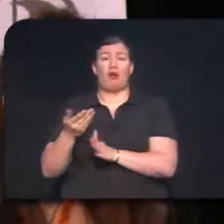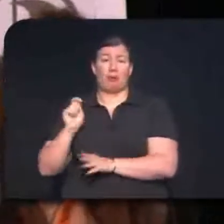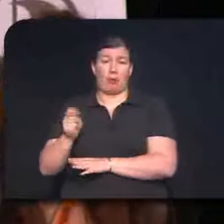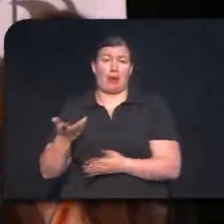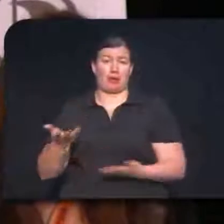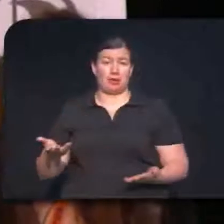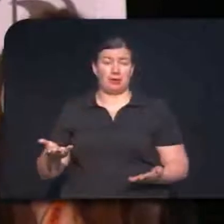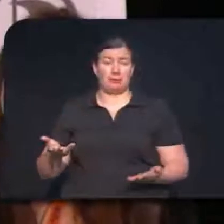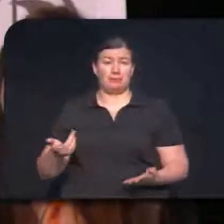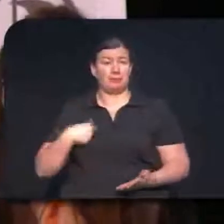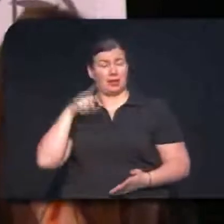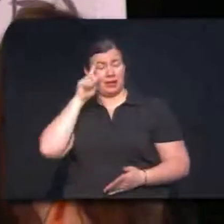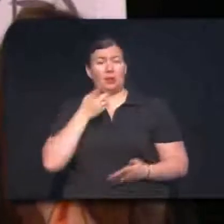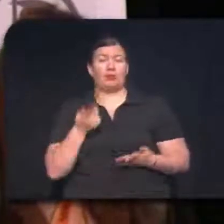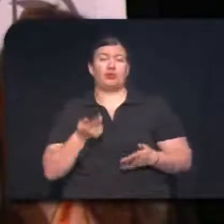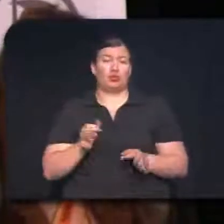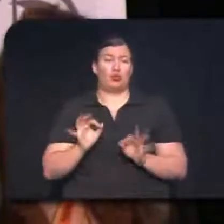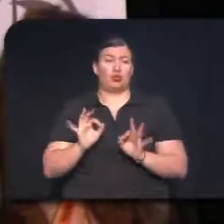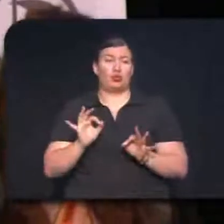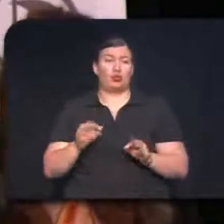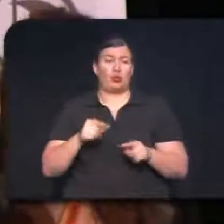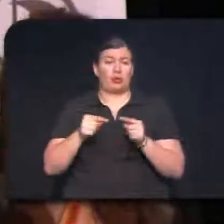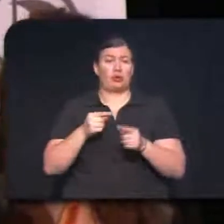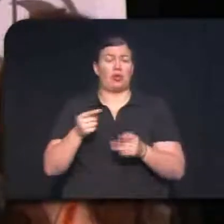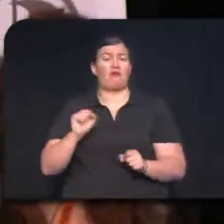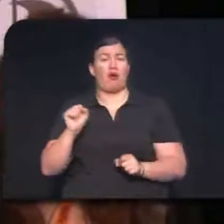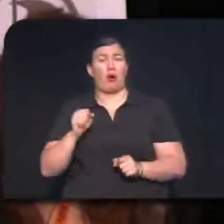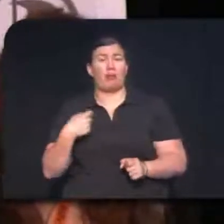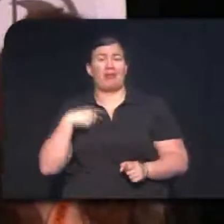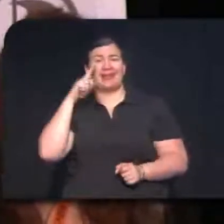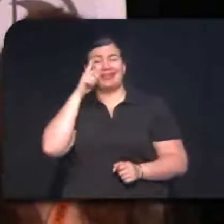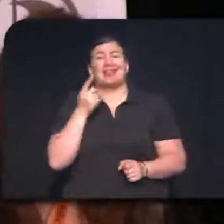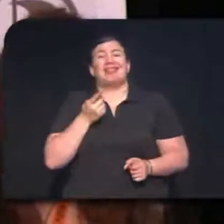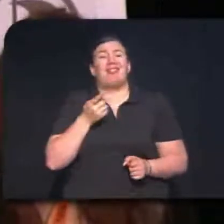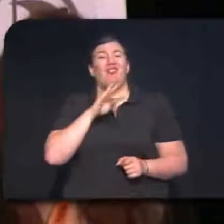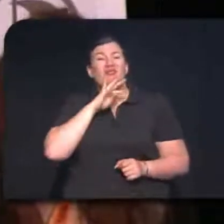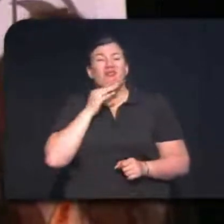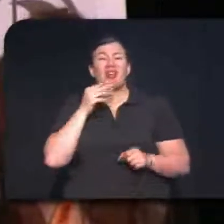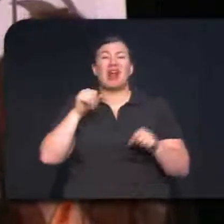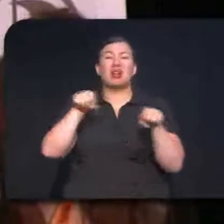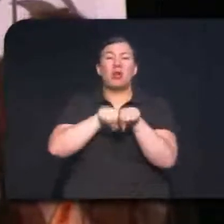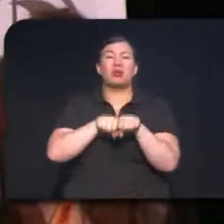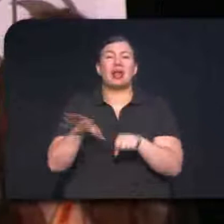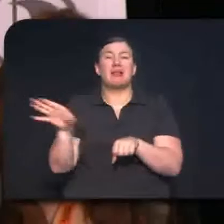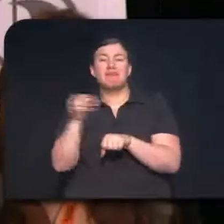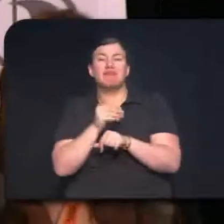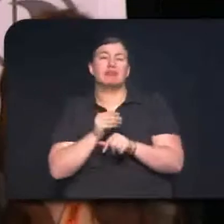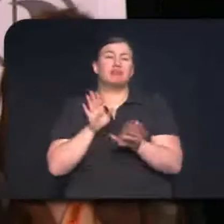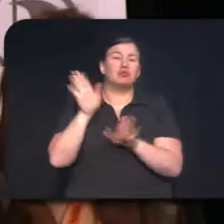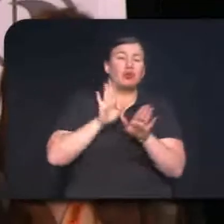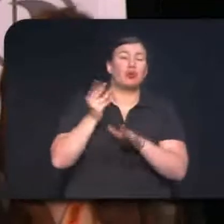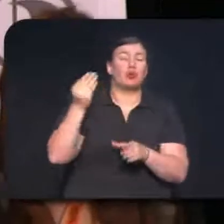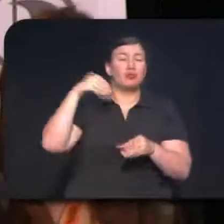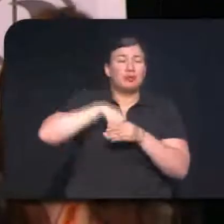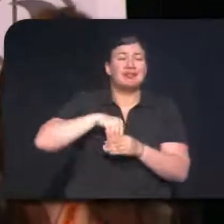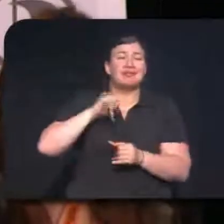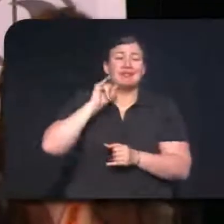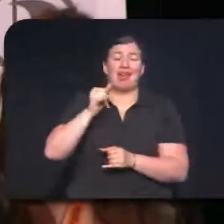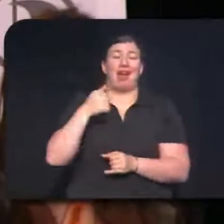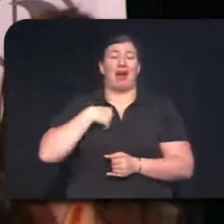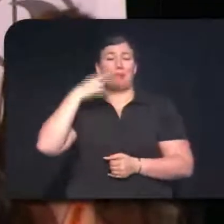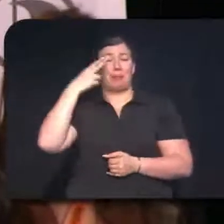die Piratenpartei ist die einzige Partei die genug von Online Mitbestimmung versteht um dieses Experiment